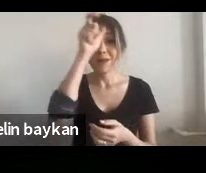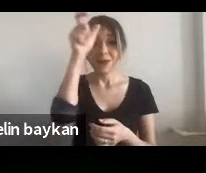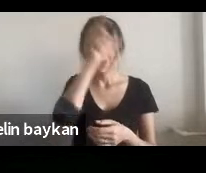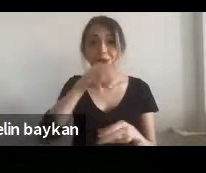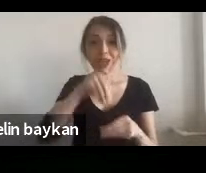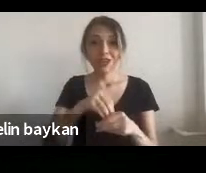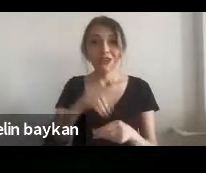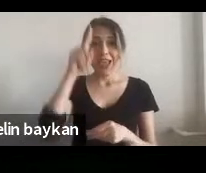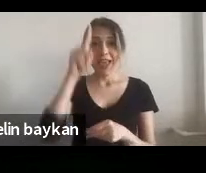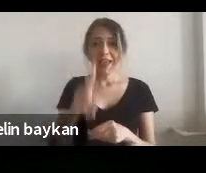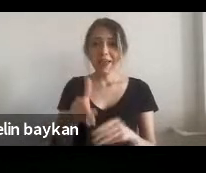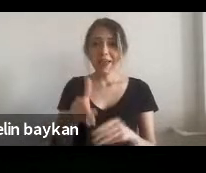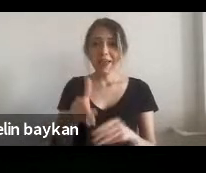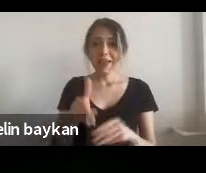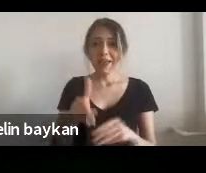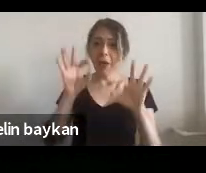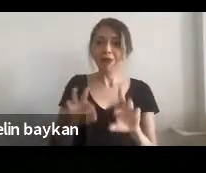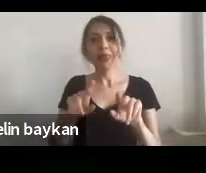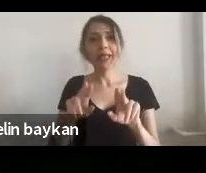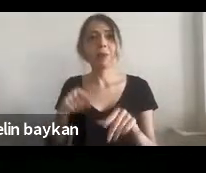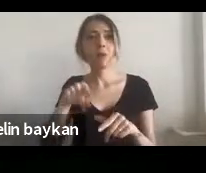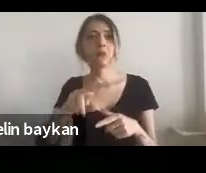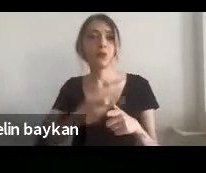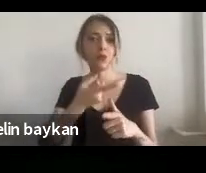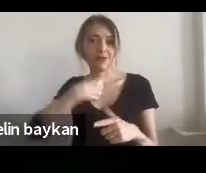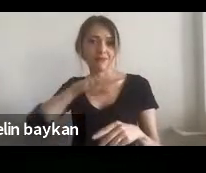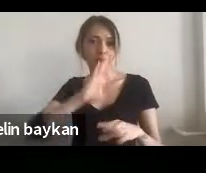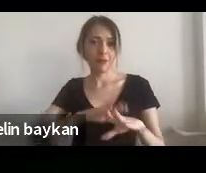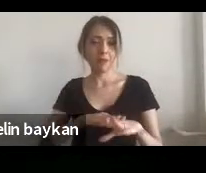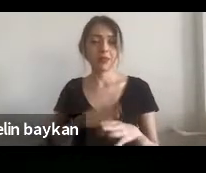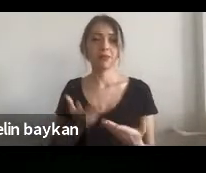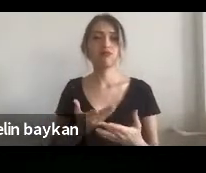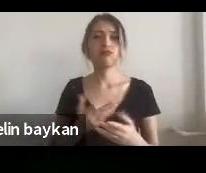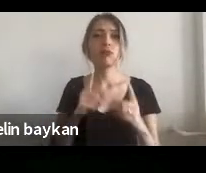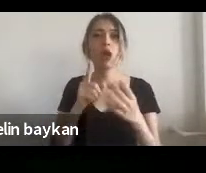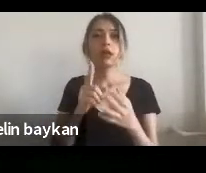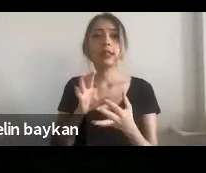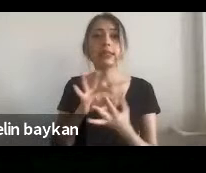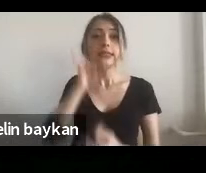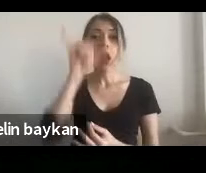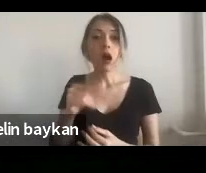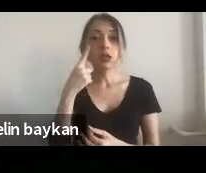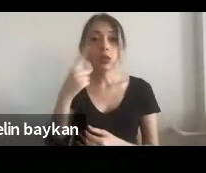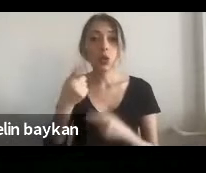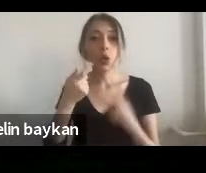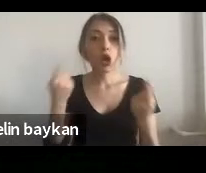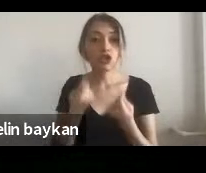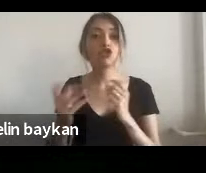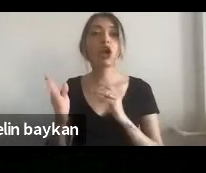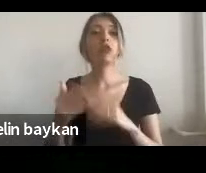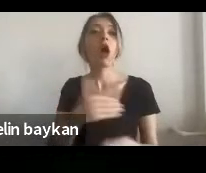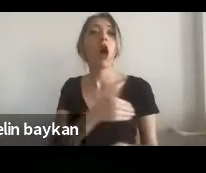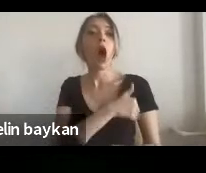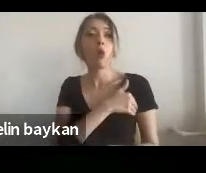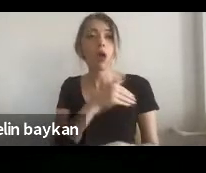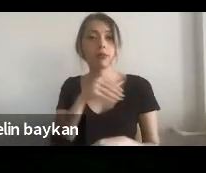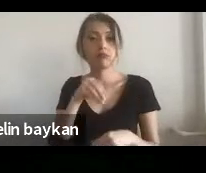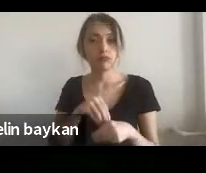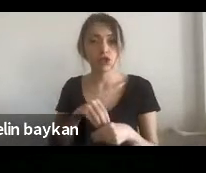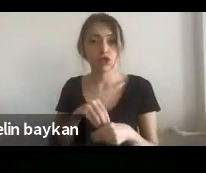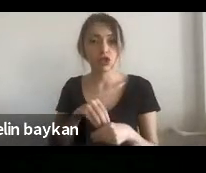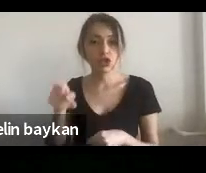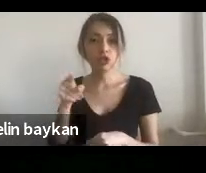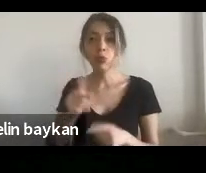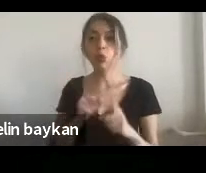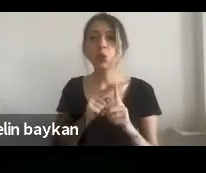proje. Birçok yerde özellikle insan hakları alanında çalışan avukatlara bu